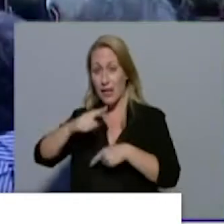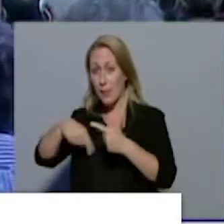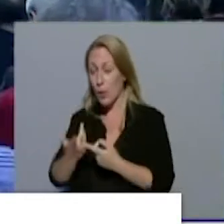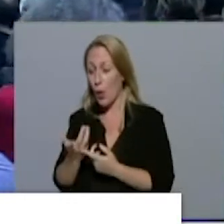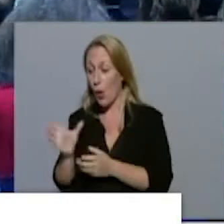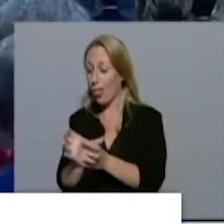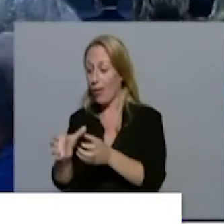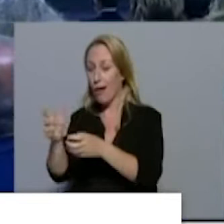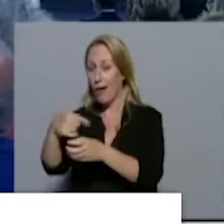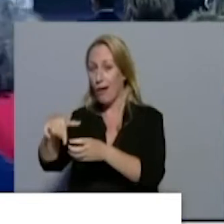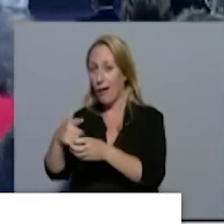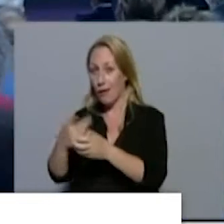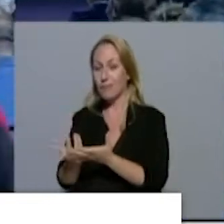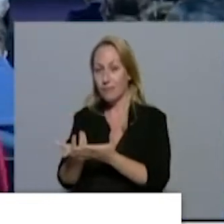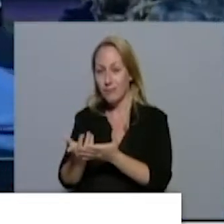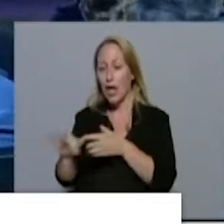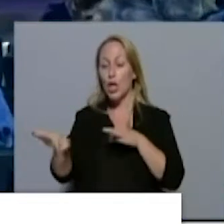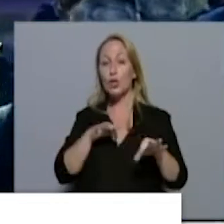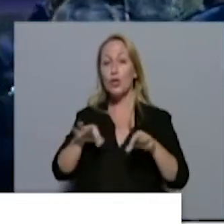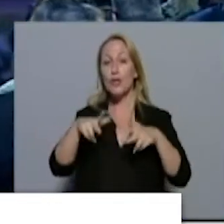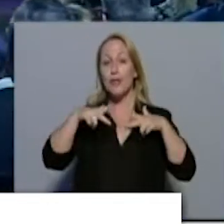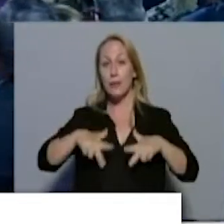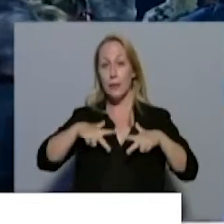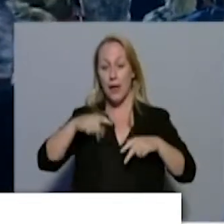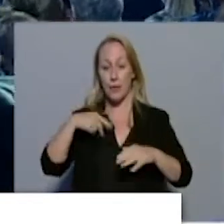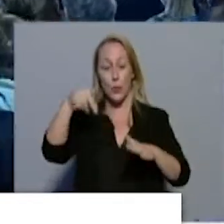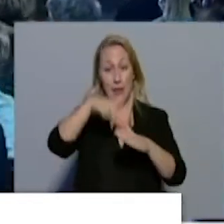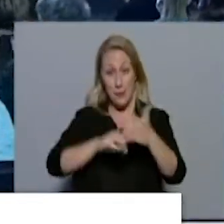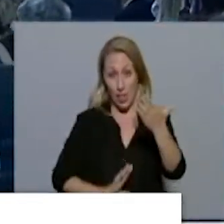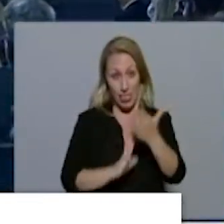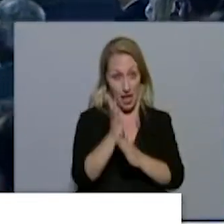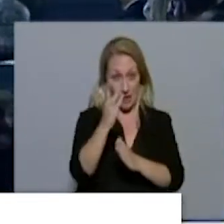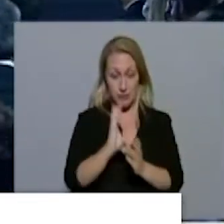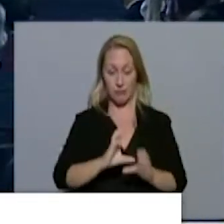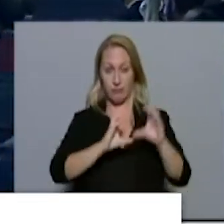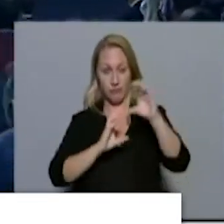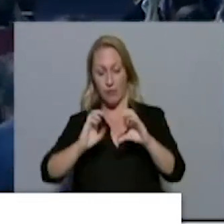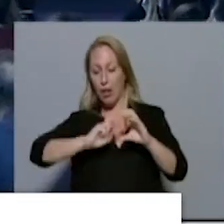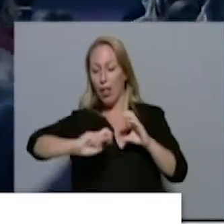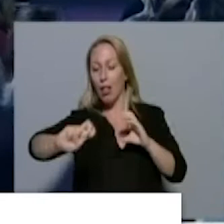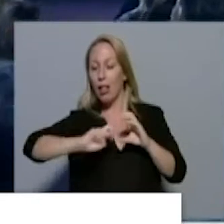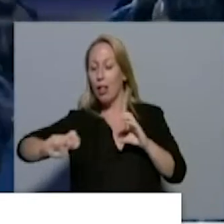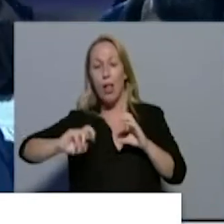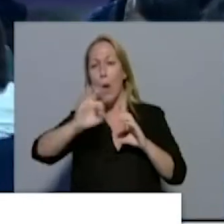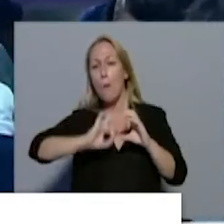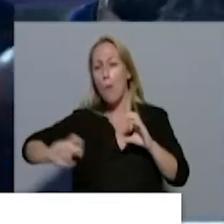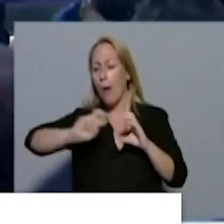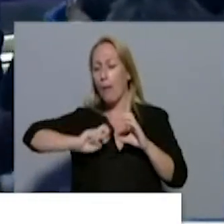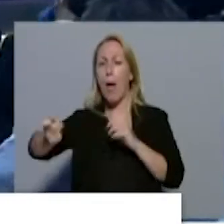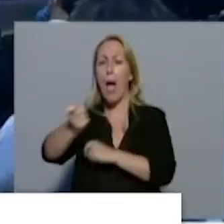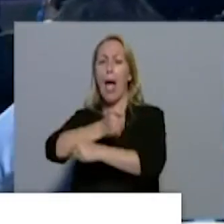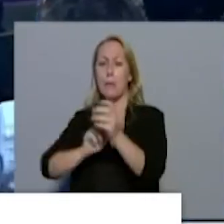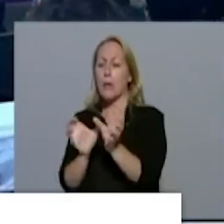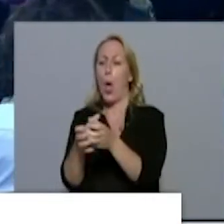το σχέδιο της κυβέρνησης για την κατεύθυνση των πόρων του Ταμείου Ανάκαμψης. Την κατεύθυνση των πόρων σε λίγους επιχειρηματικούς